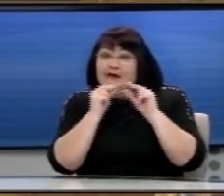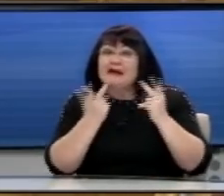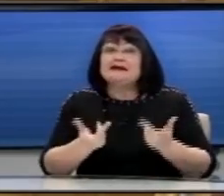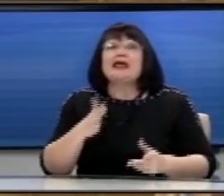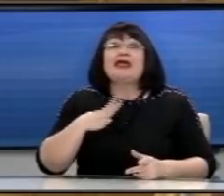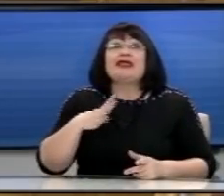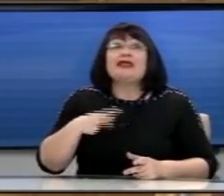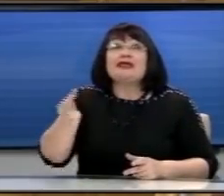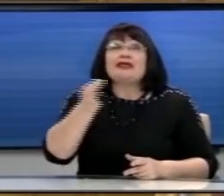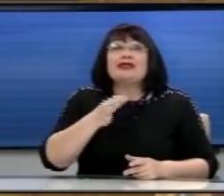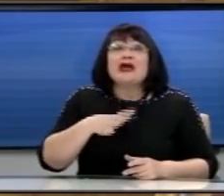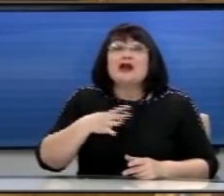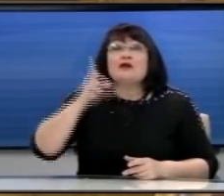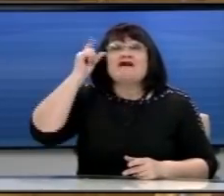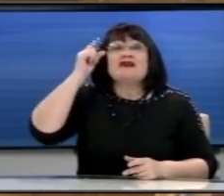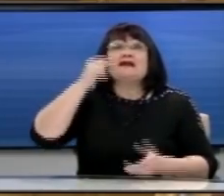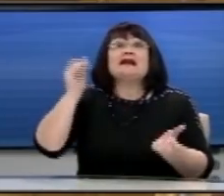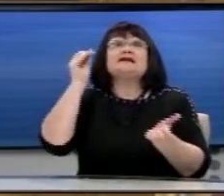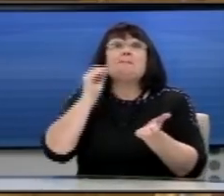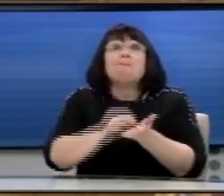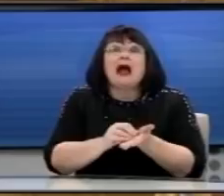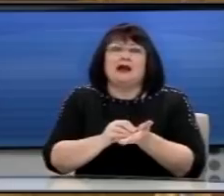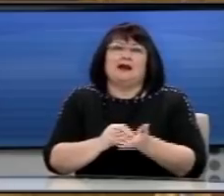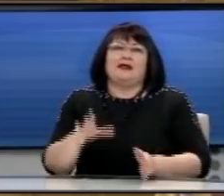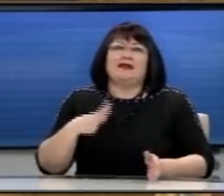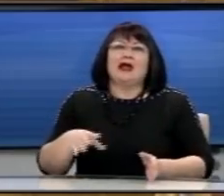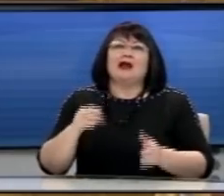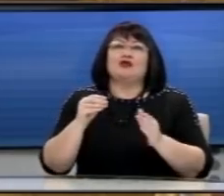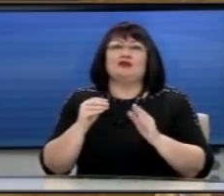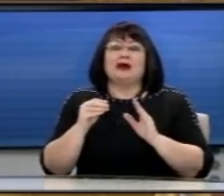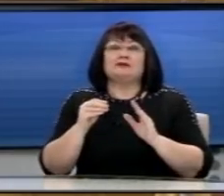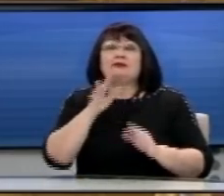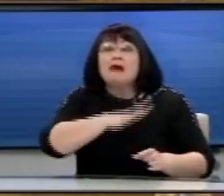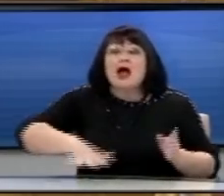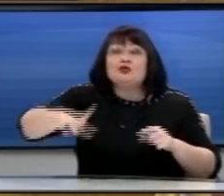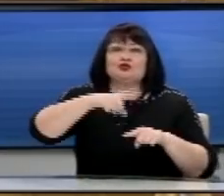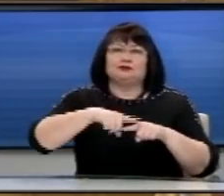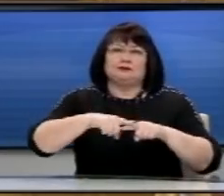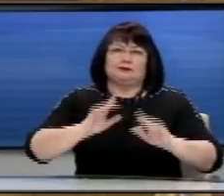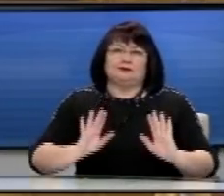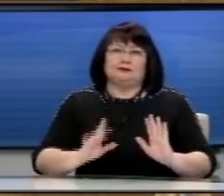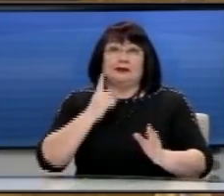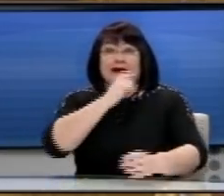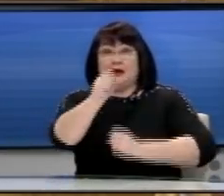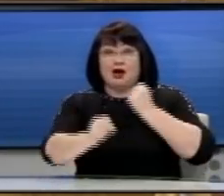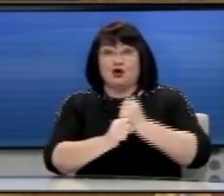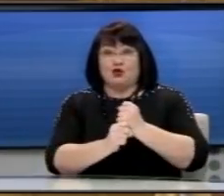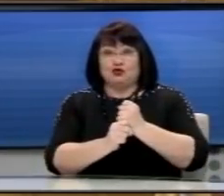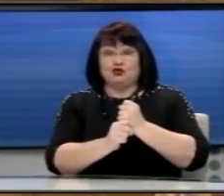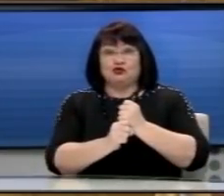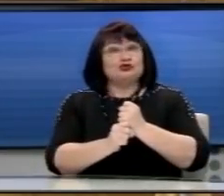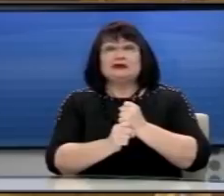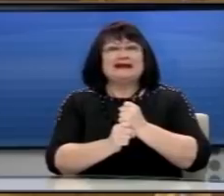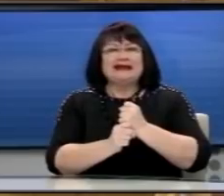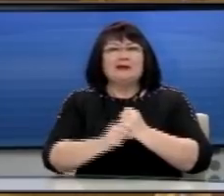«Θέλουμε να γίνουμε φοιτητές ξανά», λένε σε κάθε πόλη της Ελλάδας. Εδώ και ένα χρόνο κρατάτε